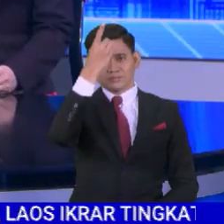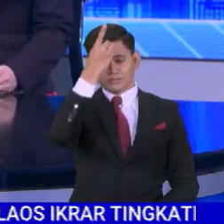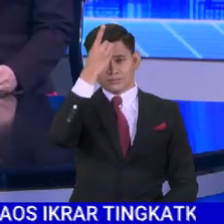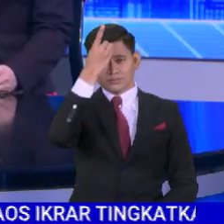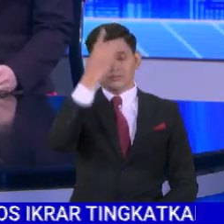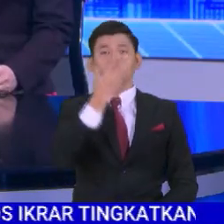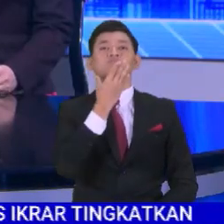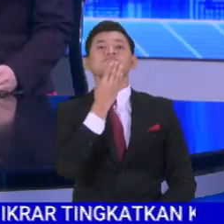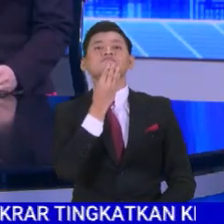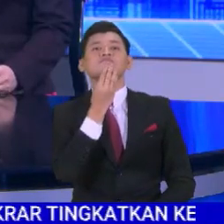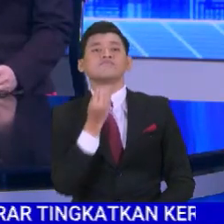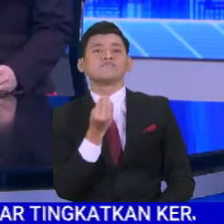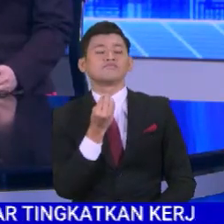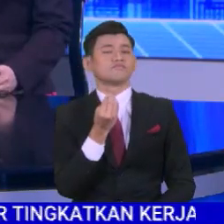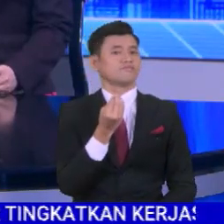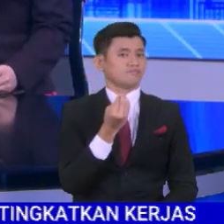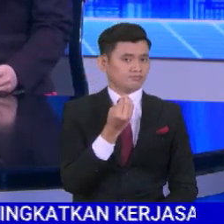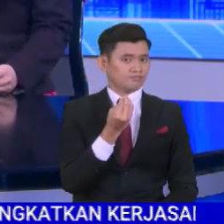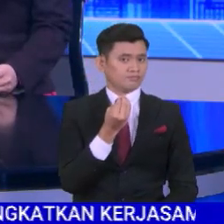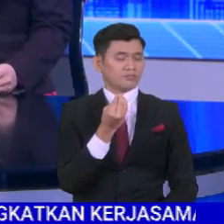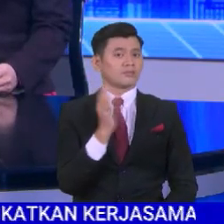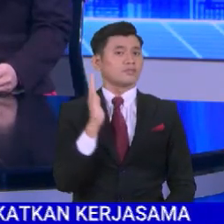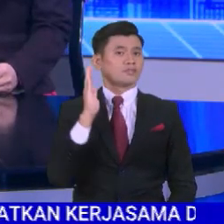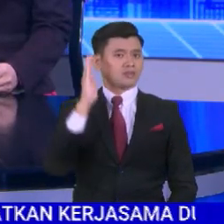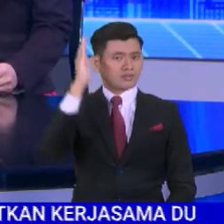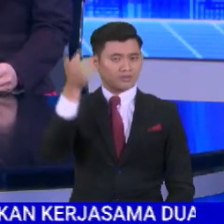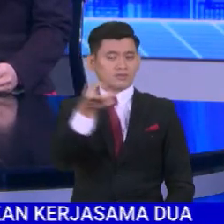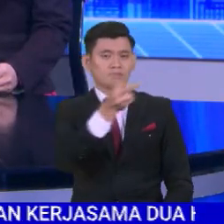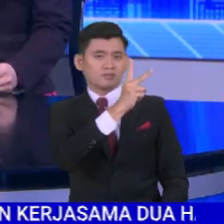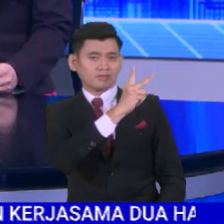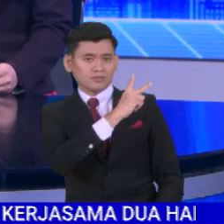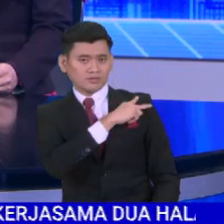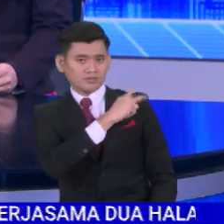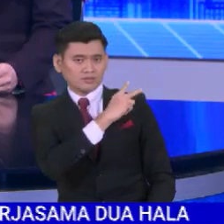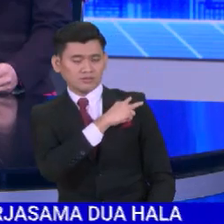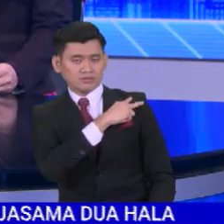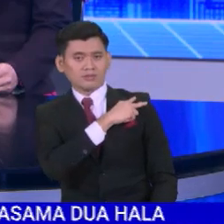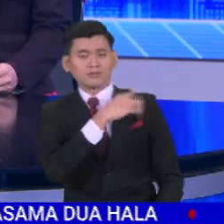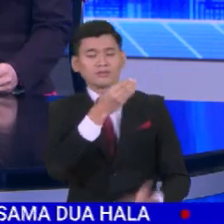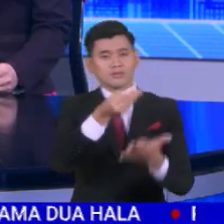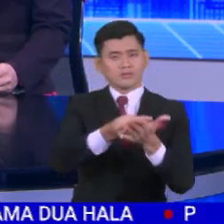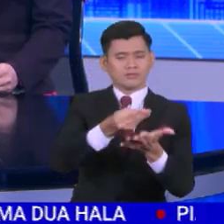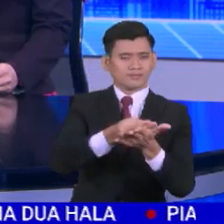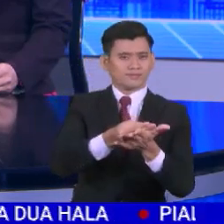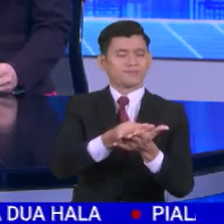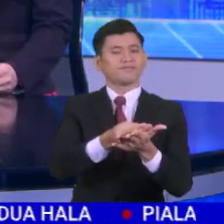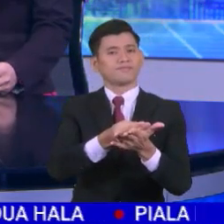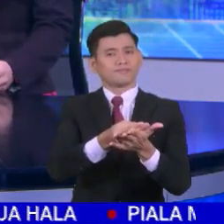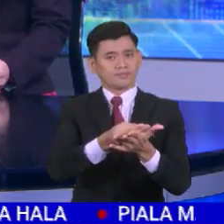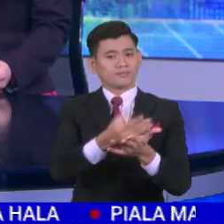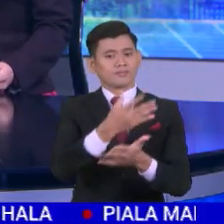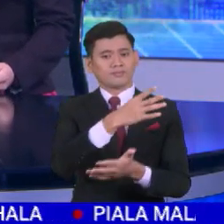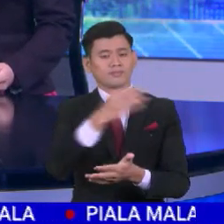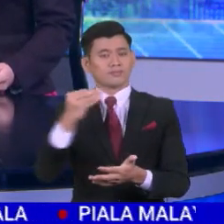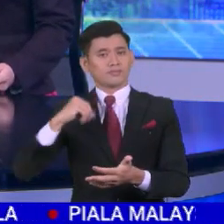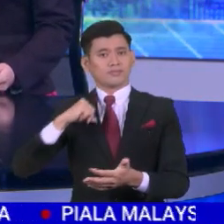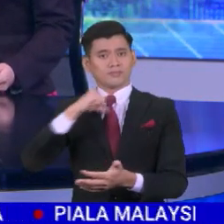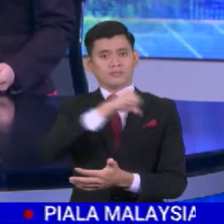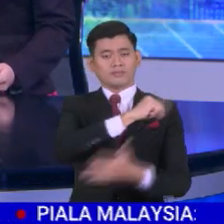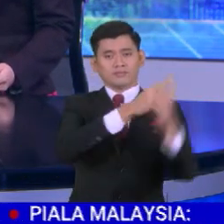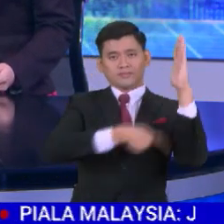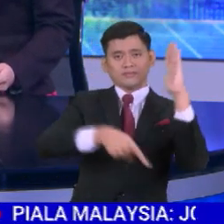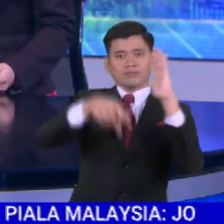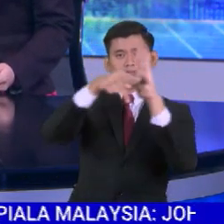Ibrahim tidak mempertimbang untuk memegang jawatan Menteri Keuangan buat masa ini namun beliau yang juga ahli paling